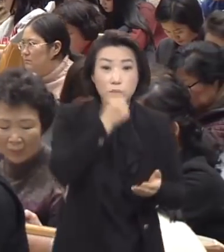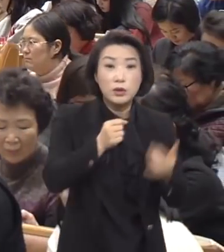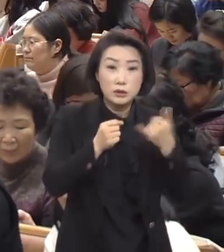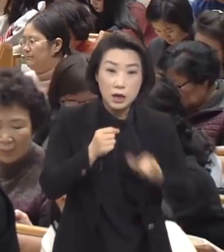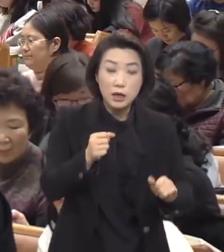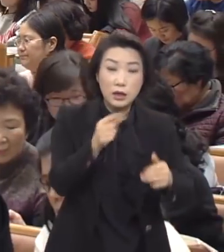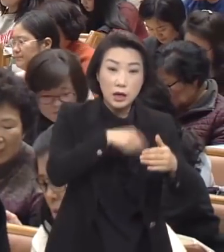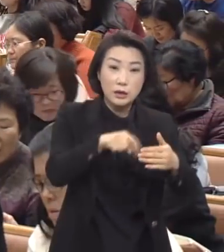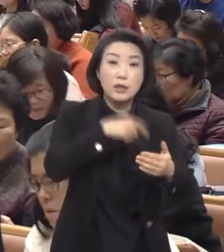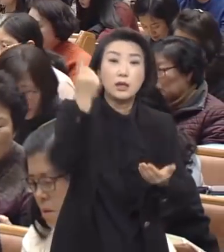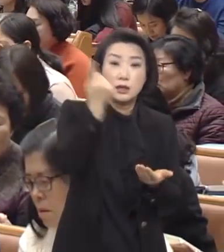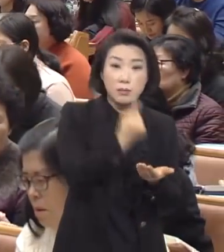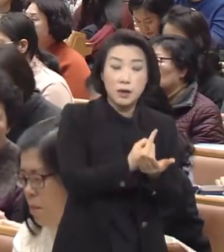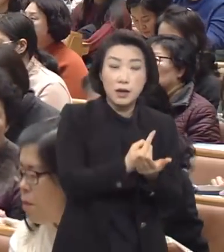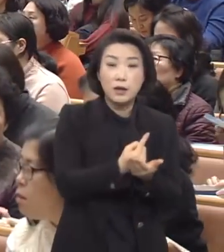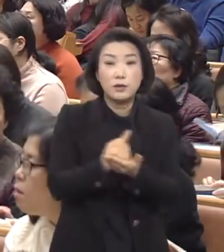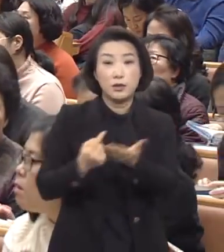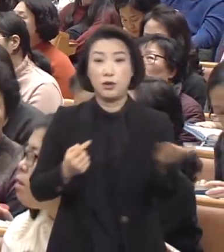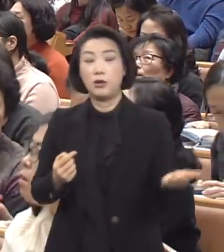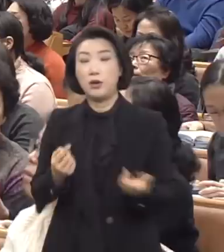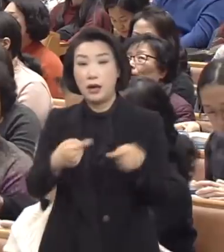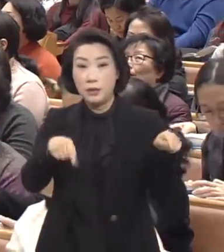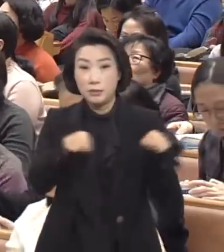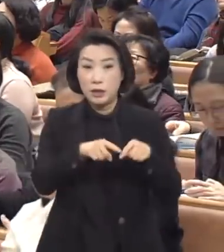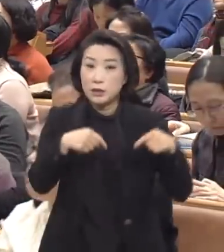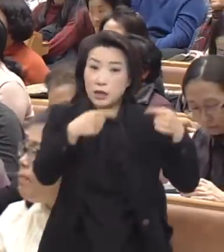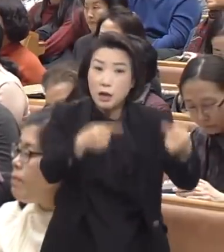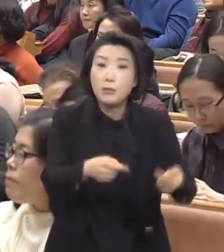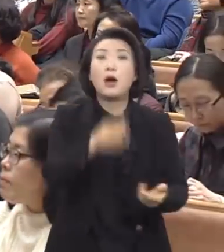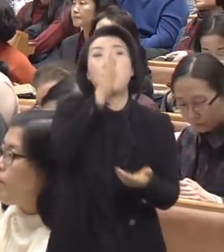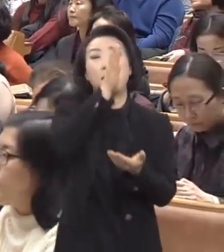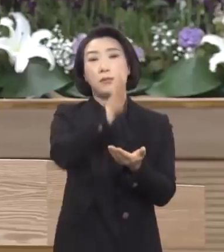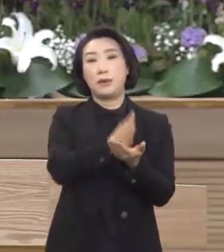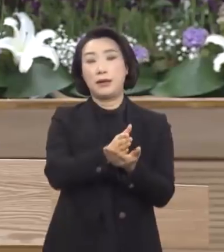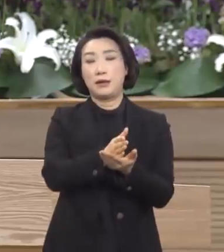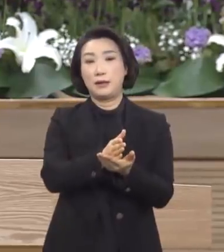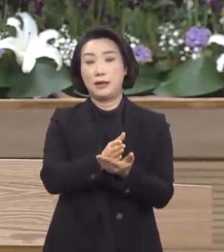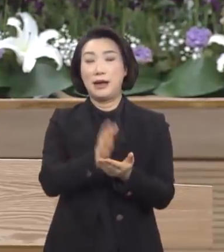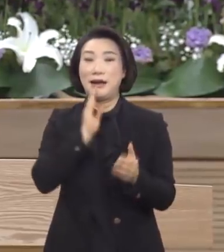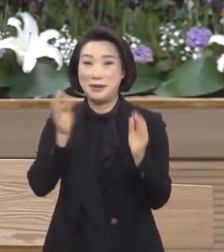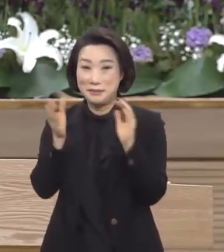말라. 아멘. 아멘.